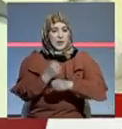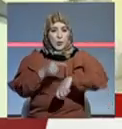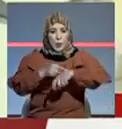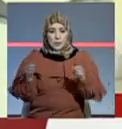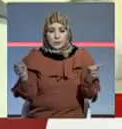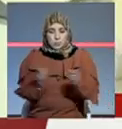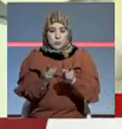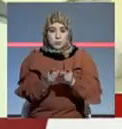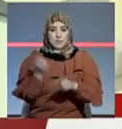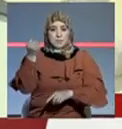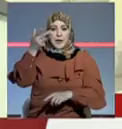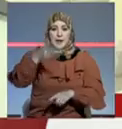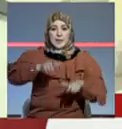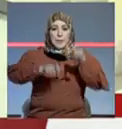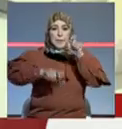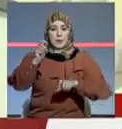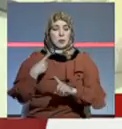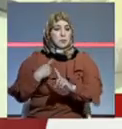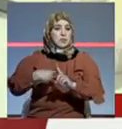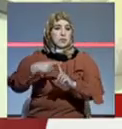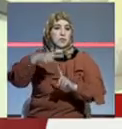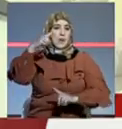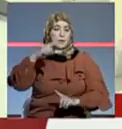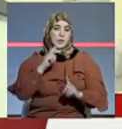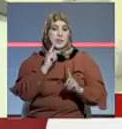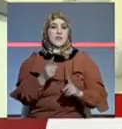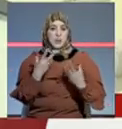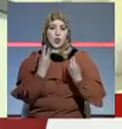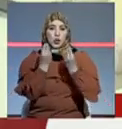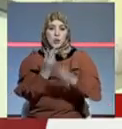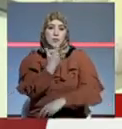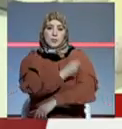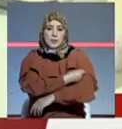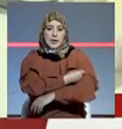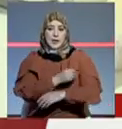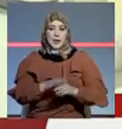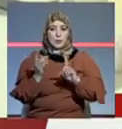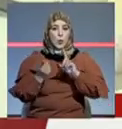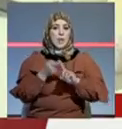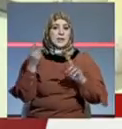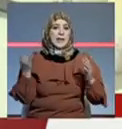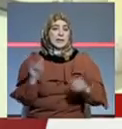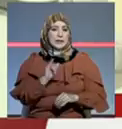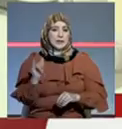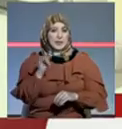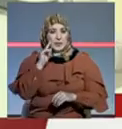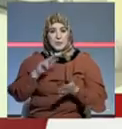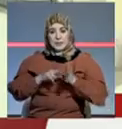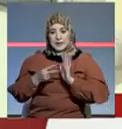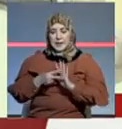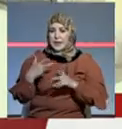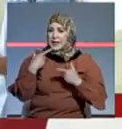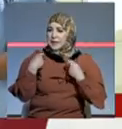جدا وعدد كبير من الذين تحصلوا على هذا اللقاح، وخاصة بالطريقة